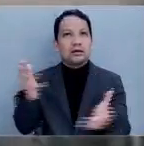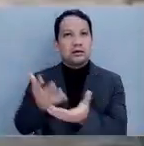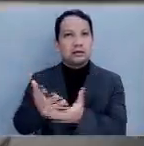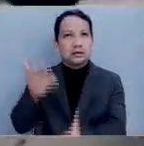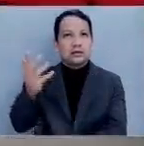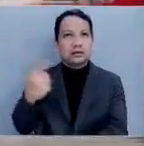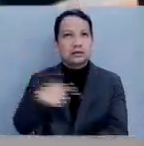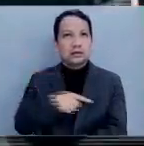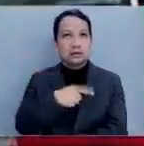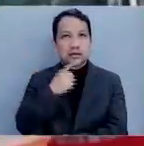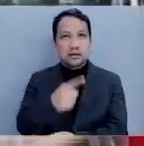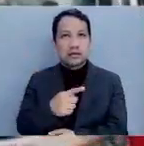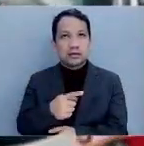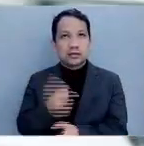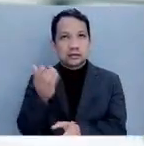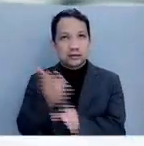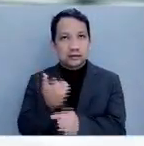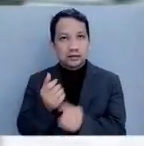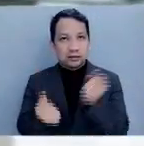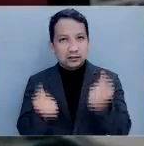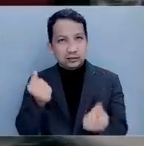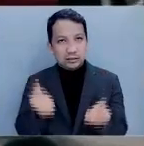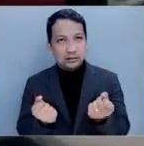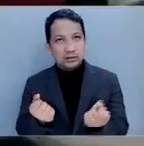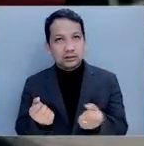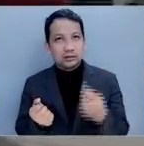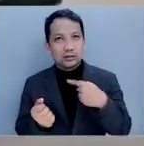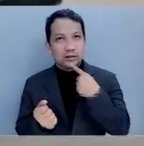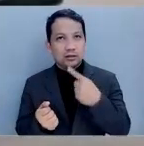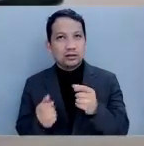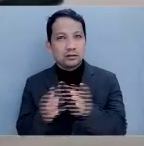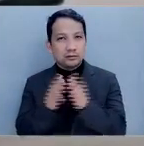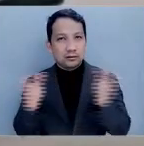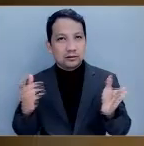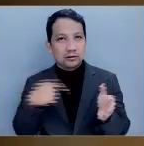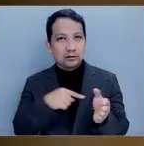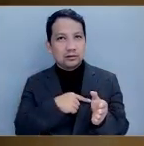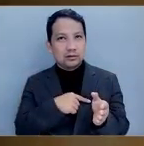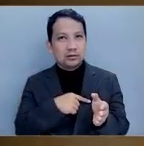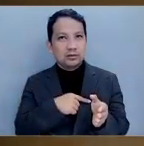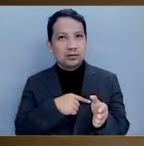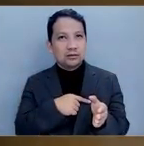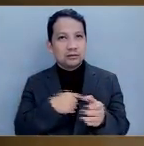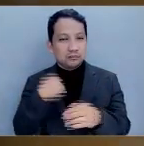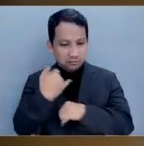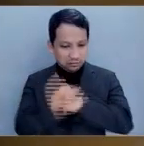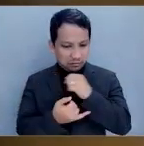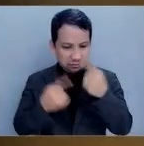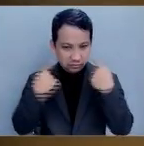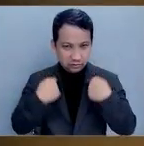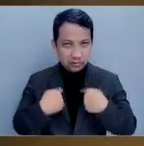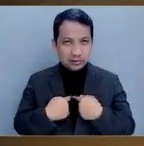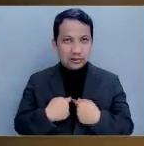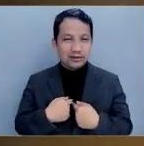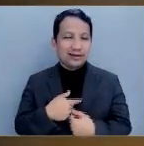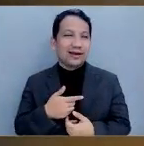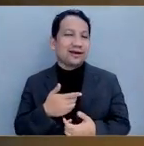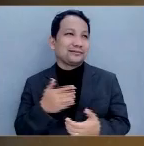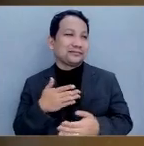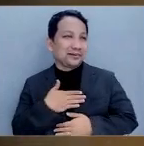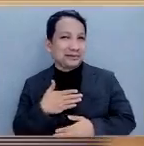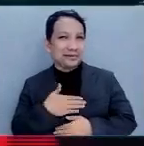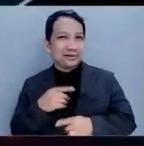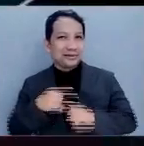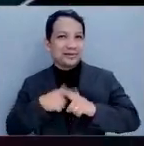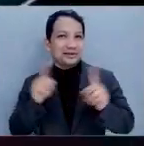na may kotse na kaming Mercedes-Benz, na marami na kaming alahas sa katawan. Nakakatuwa kasi iba